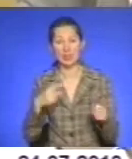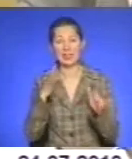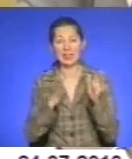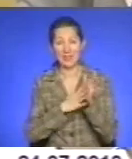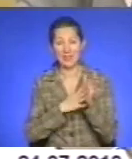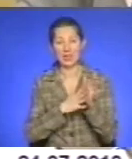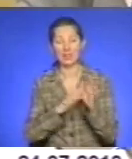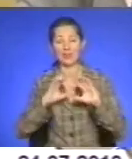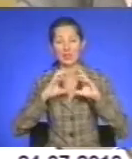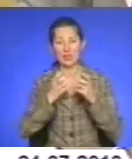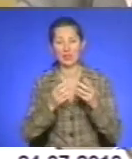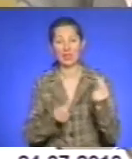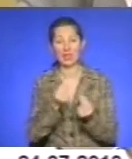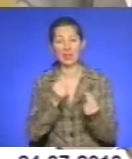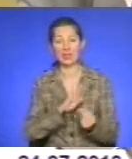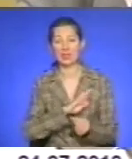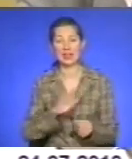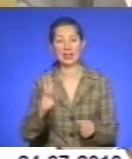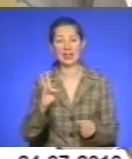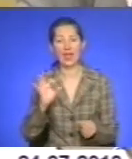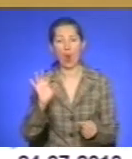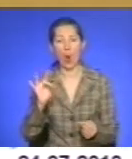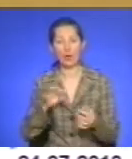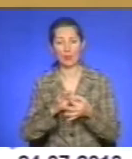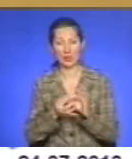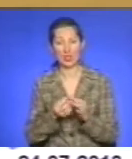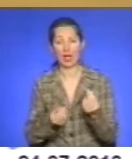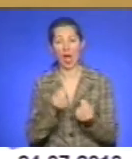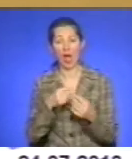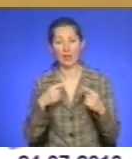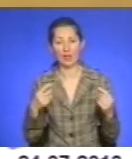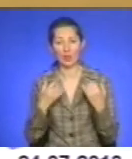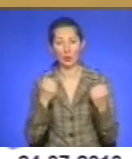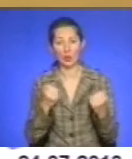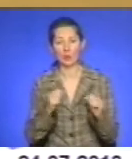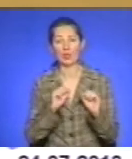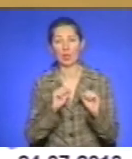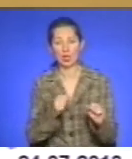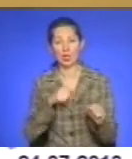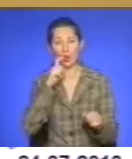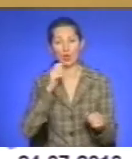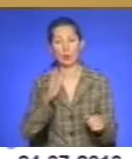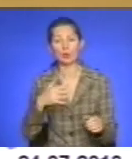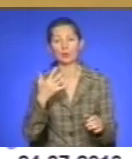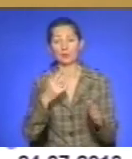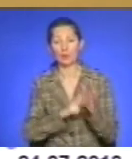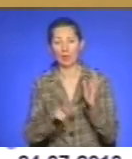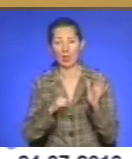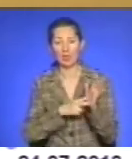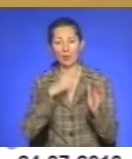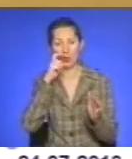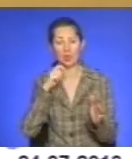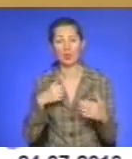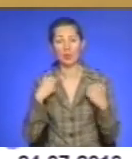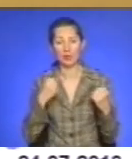з неолімпійських видів спорту. Відстоювати честь країни будуть 87 українських неолімпійців. І якщо пауерліфтинг,